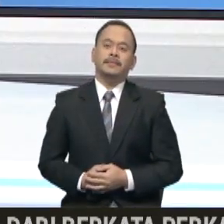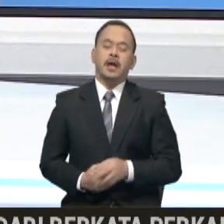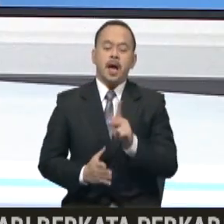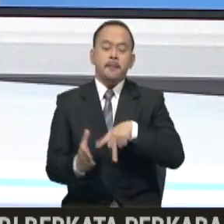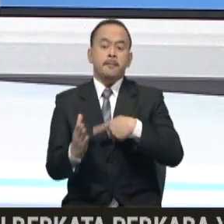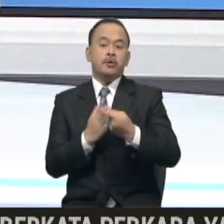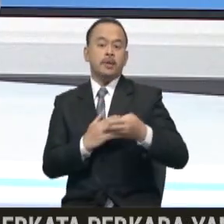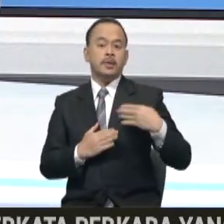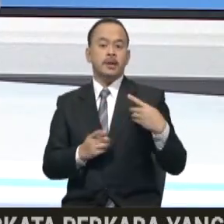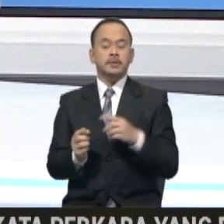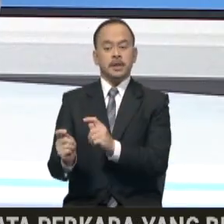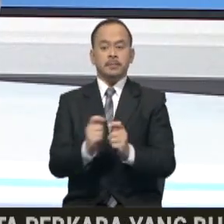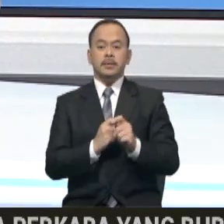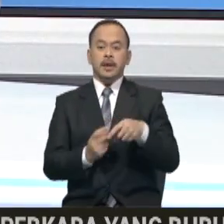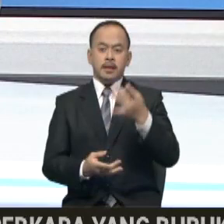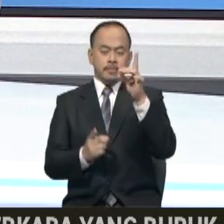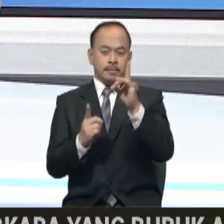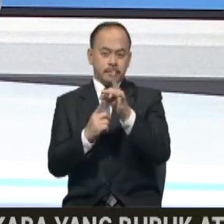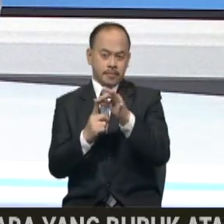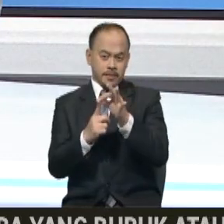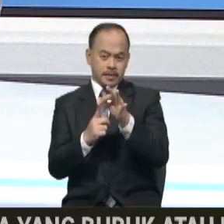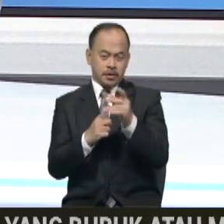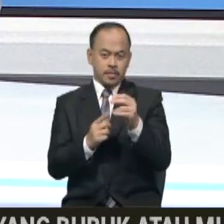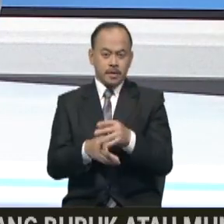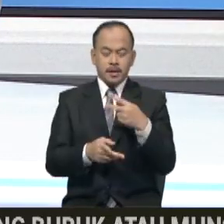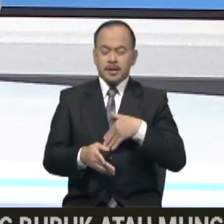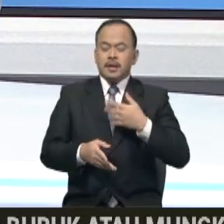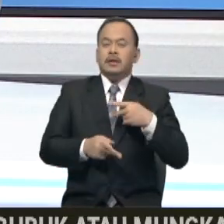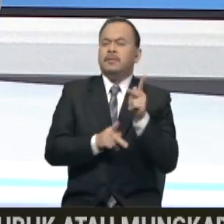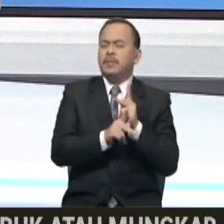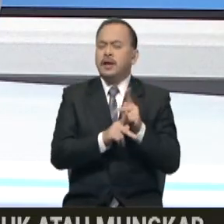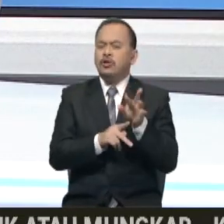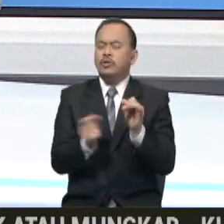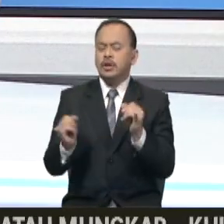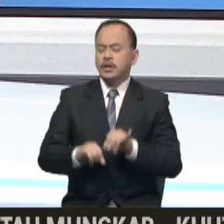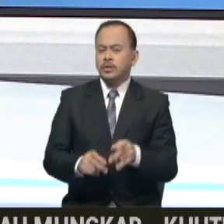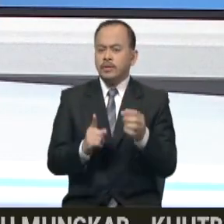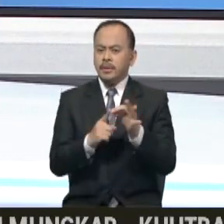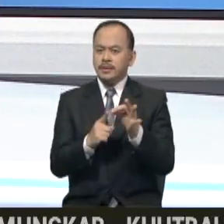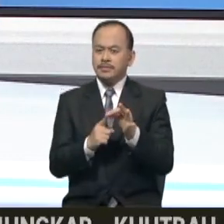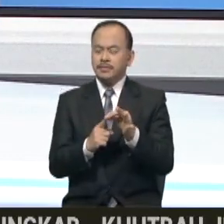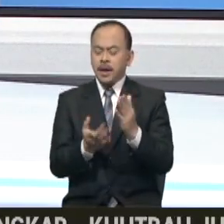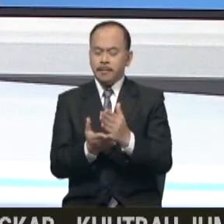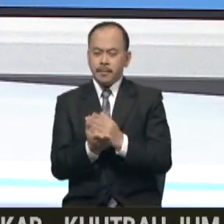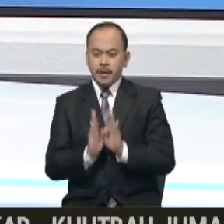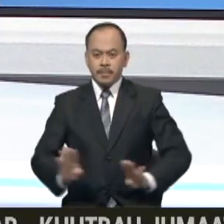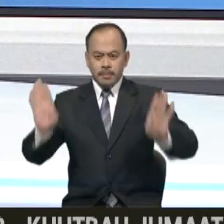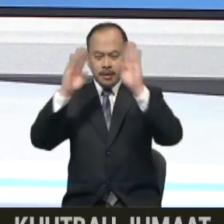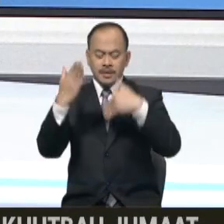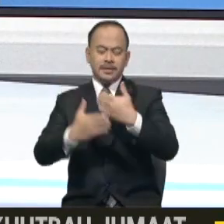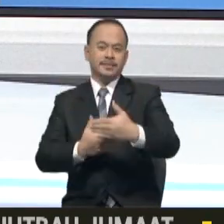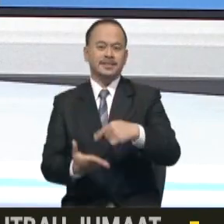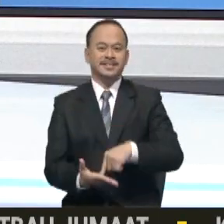Program Belia Bersama Palestin memupuk rasa prihatin masyarakat terhadap isu Palestin. Ikuti bahan beritanya selepas